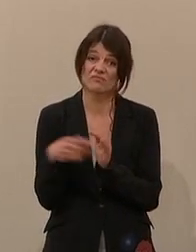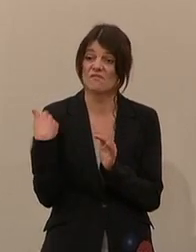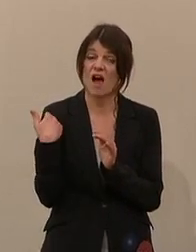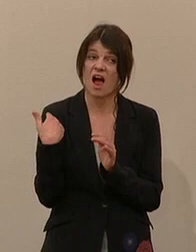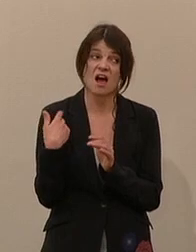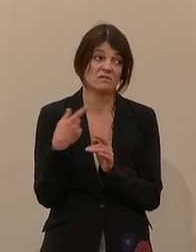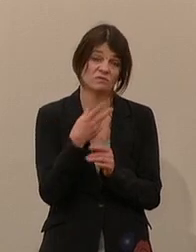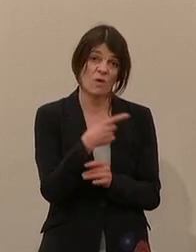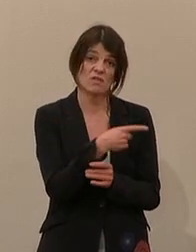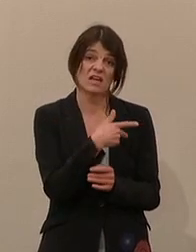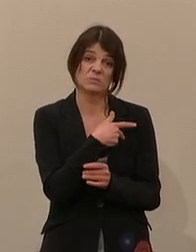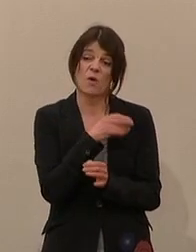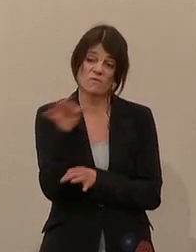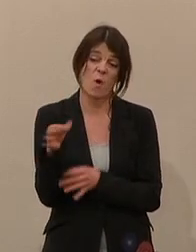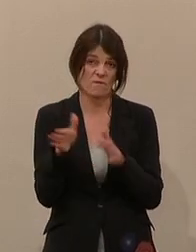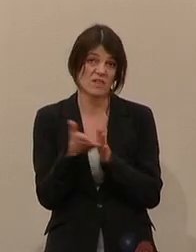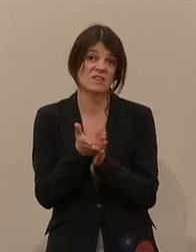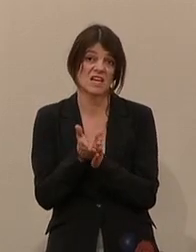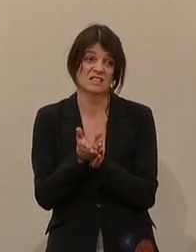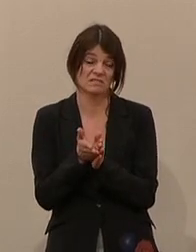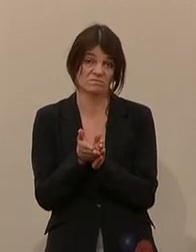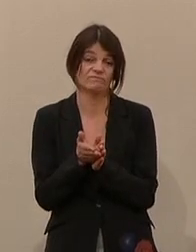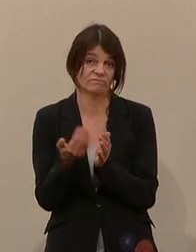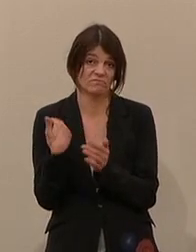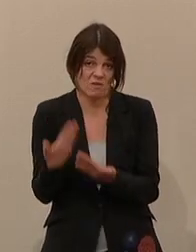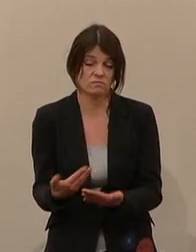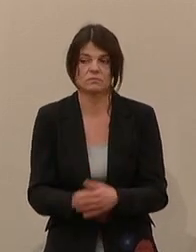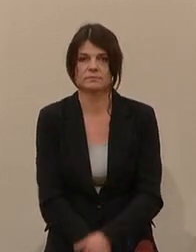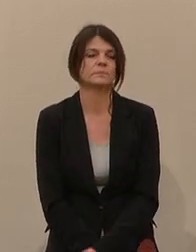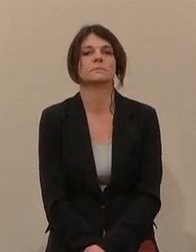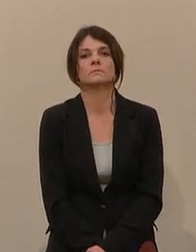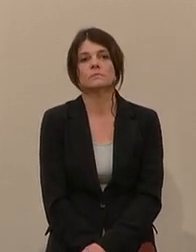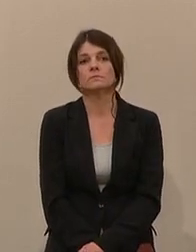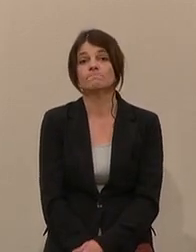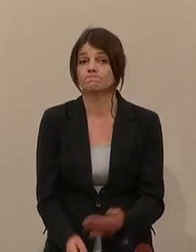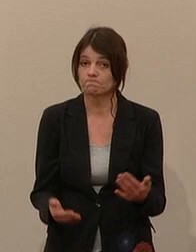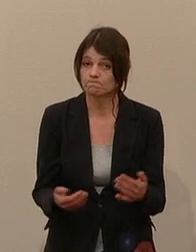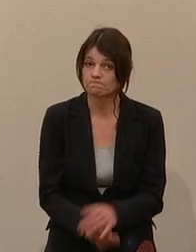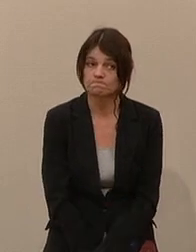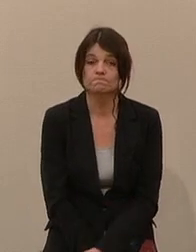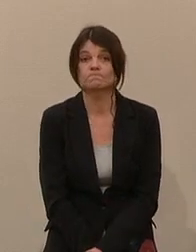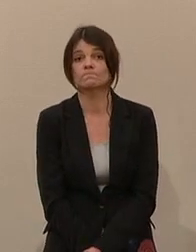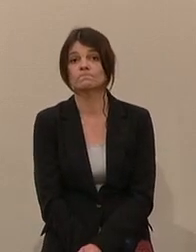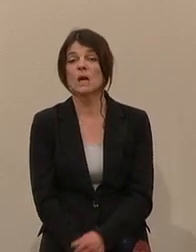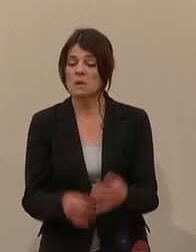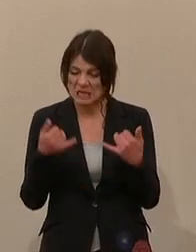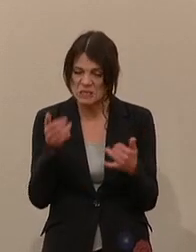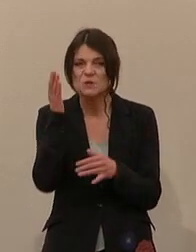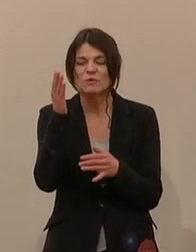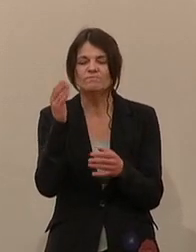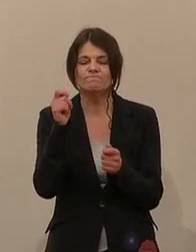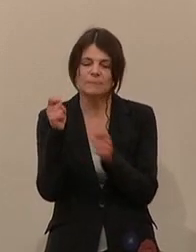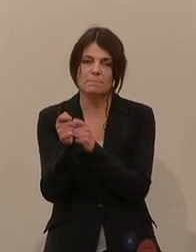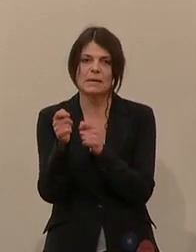SPÖ beim öffentlichen Dienst hinterlegt. Das ändert sich jetzt aber